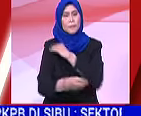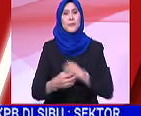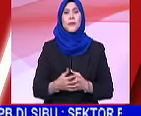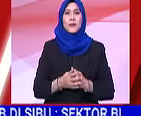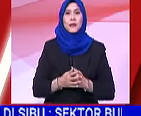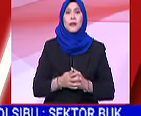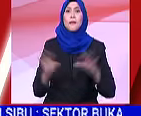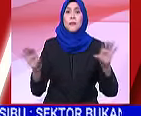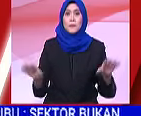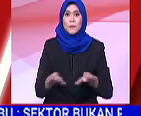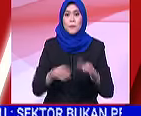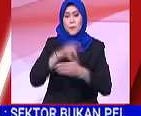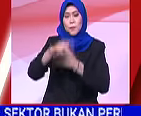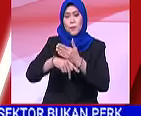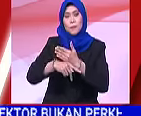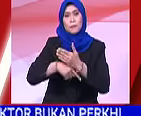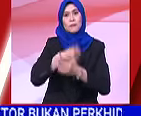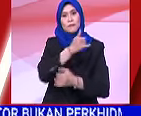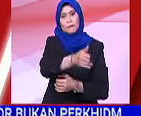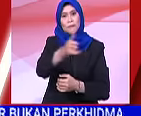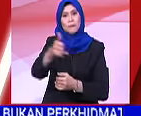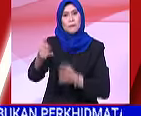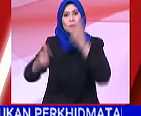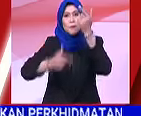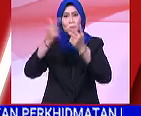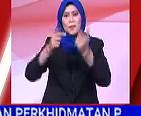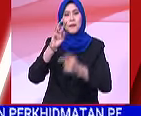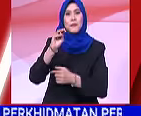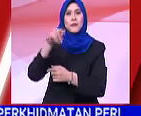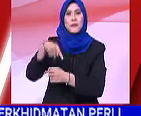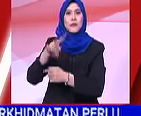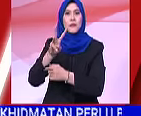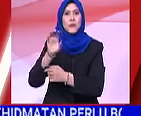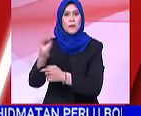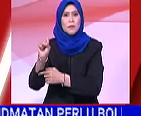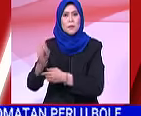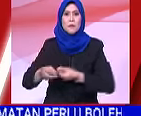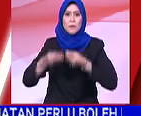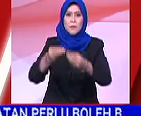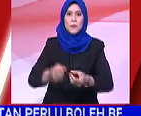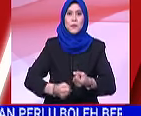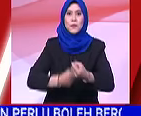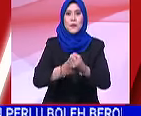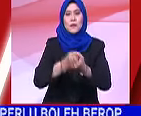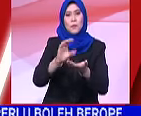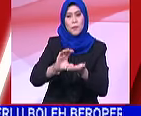Ia dilaksana menerusi program kunjungan Ramadan MPWS dengan menyerahkan sumbangan berupa wang tunai dan